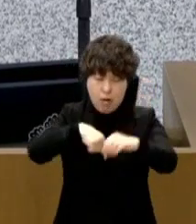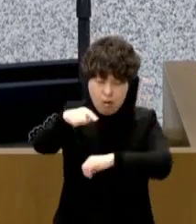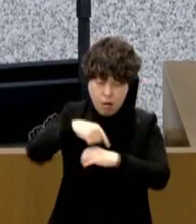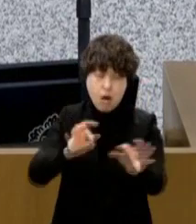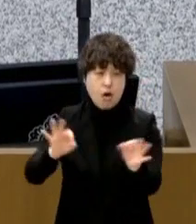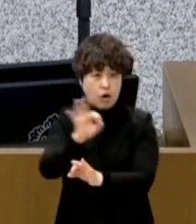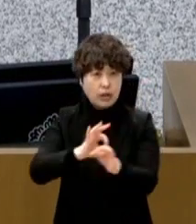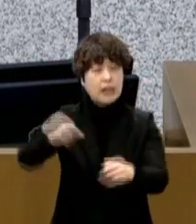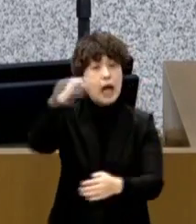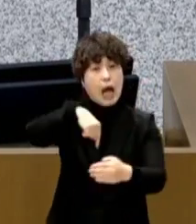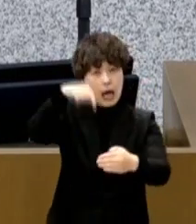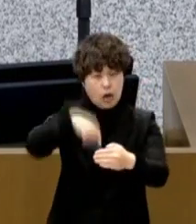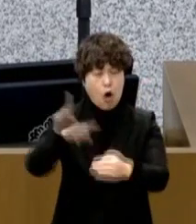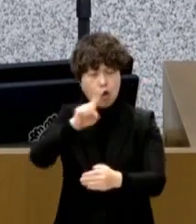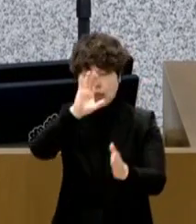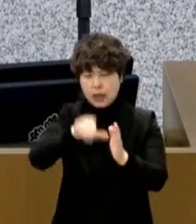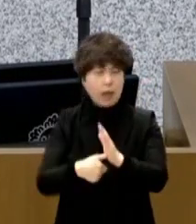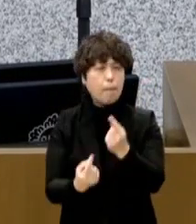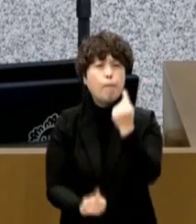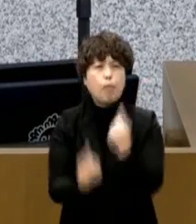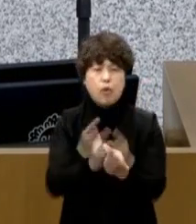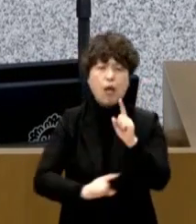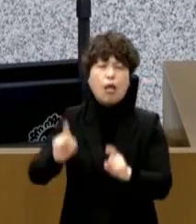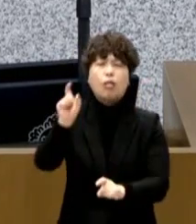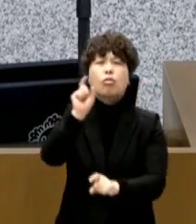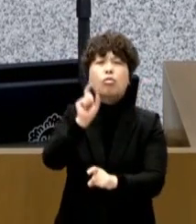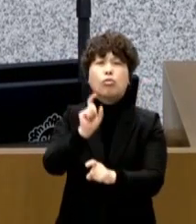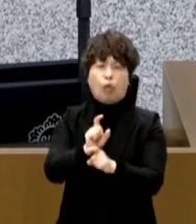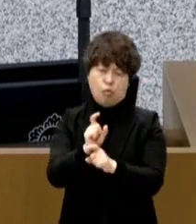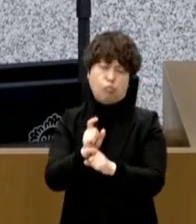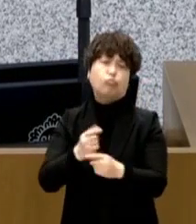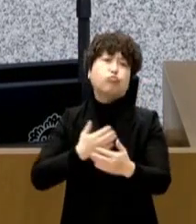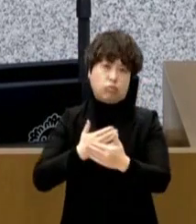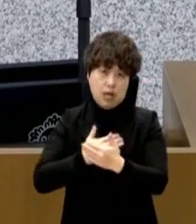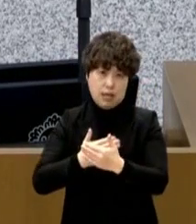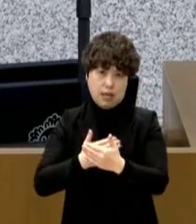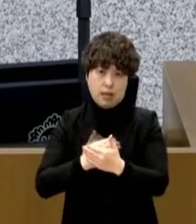속에 어느 때보다 불안한 새해를 맞이하셨을 것입니다.